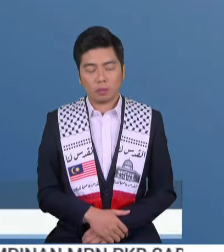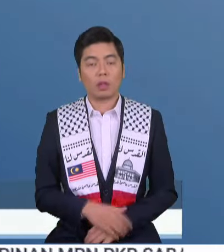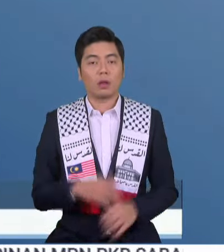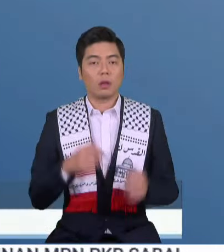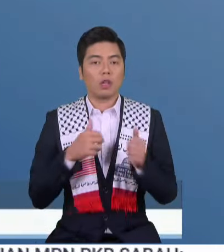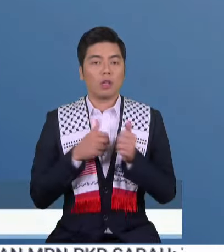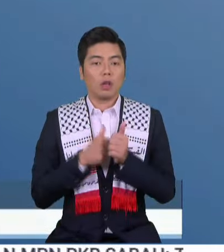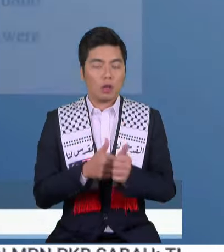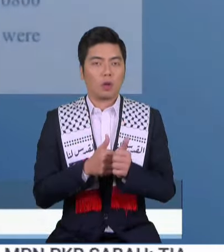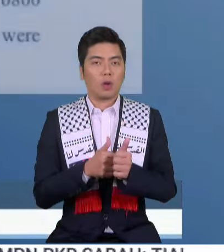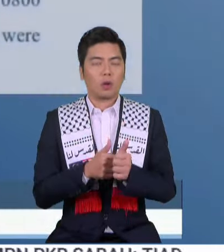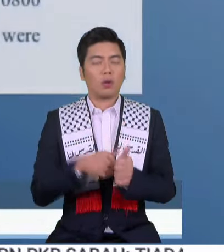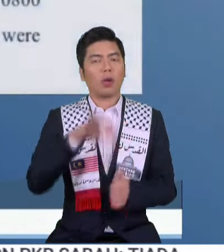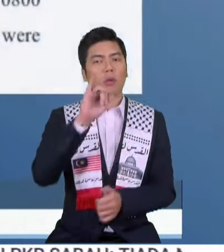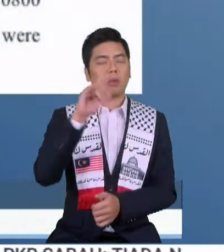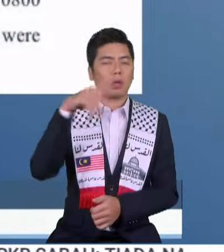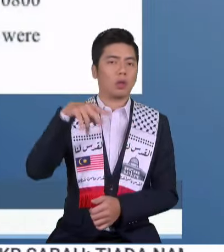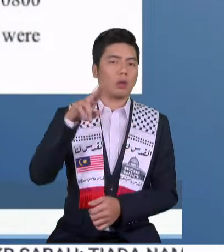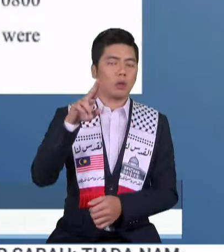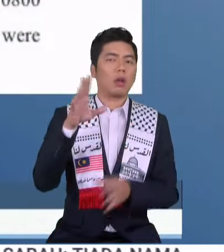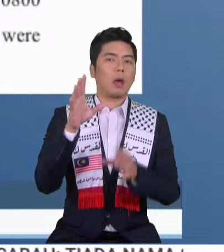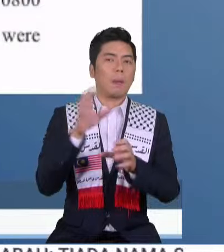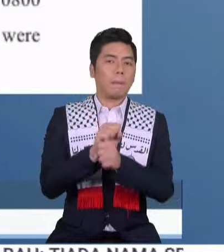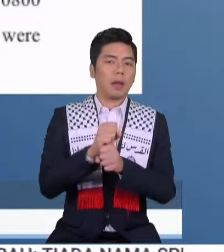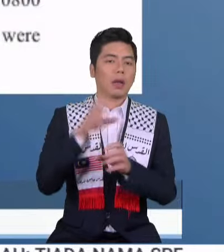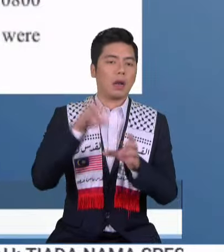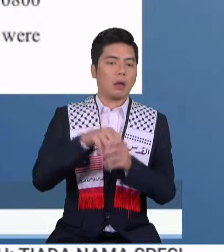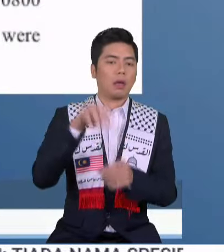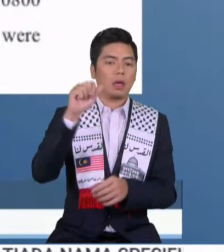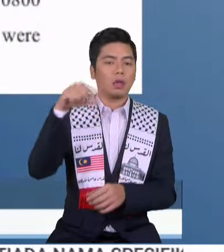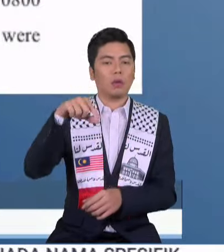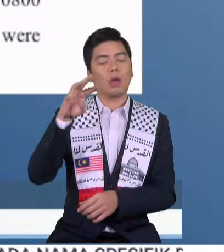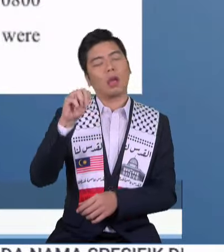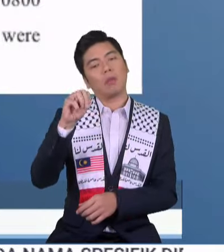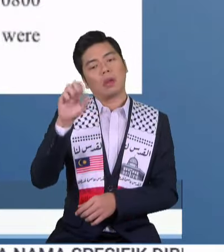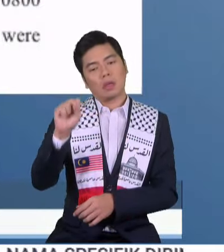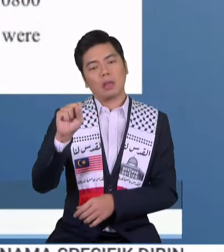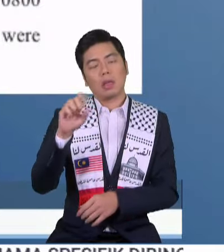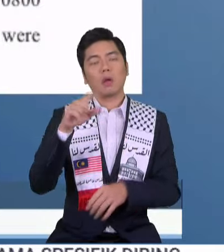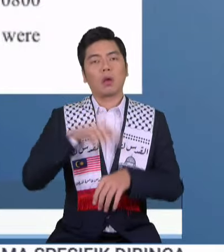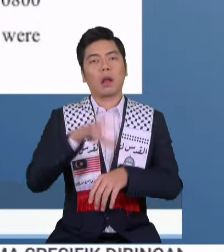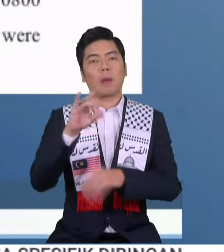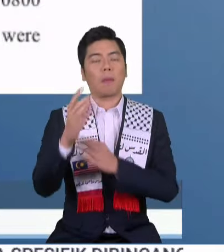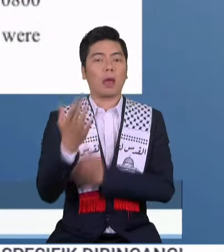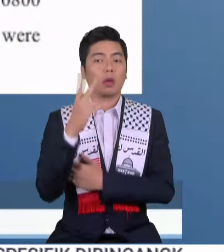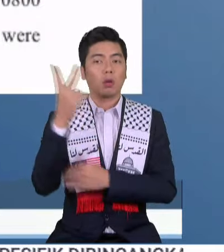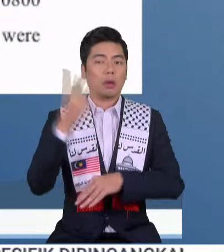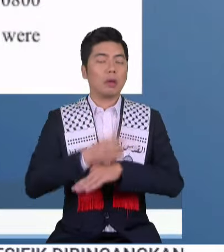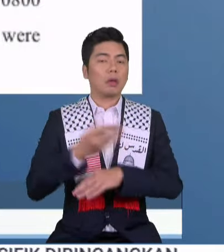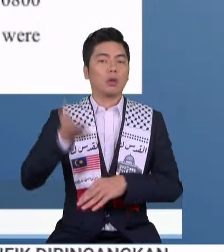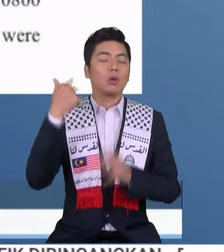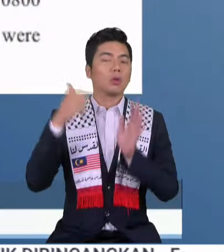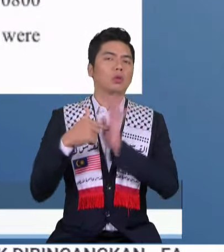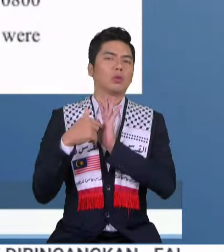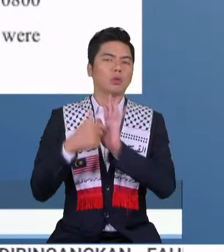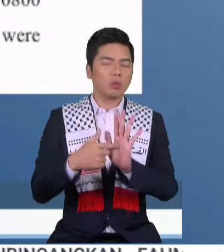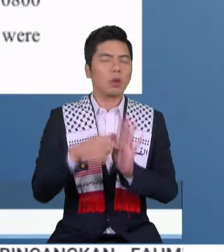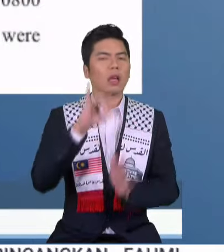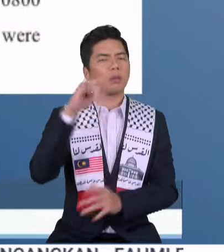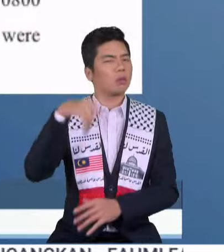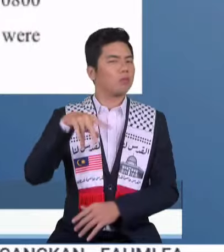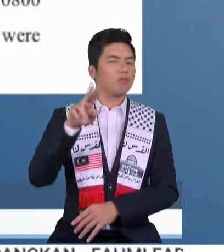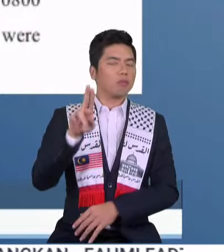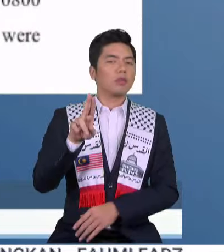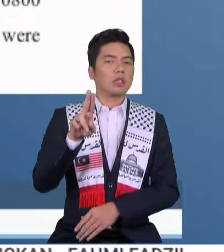Menurutnya, berdasarkan bacaan yang diperolehi daripada AQMS sejak pukul 8 pagi pada 2 hari lalu menunjukkan bacaan